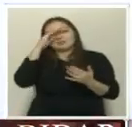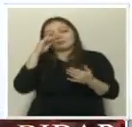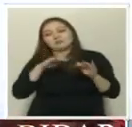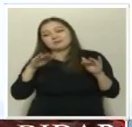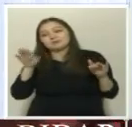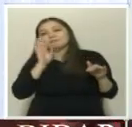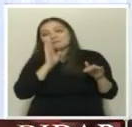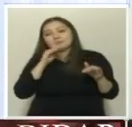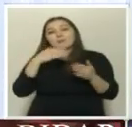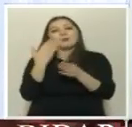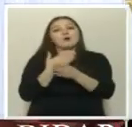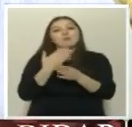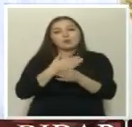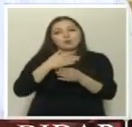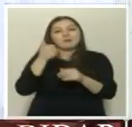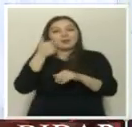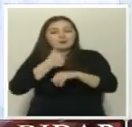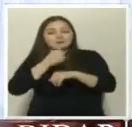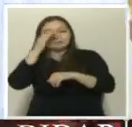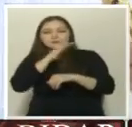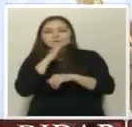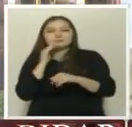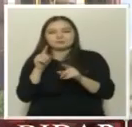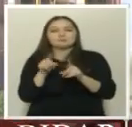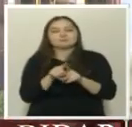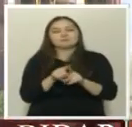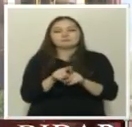оказать любую помощь как своим детям, так и организаторам конкурса.